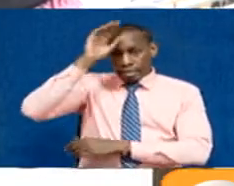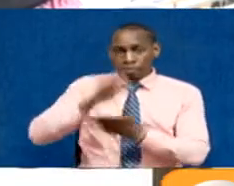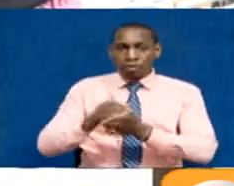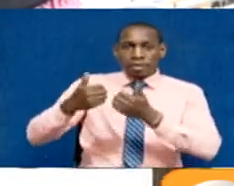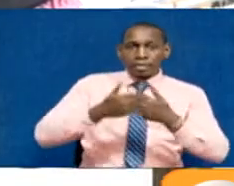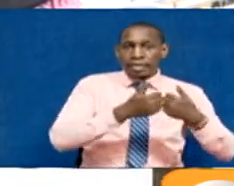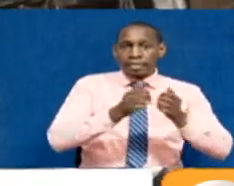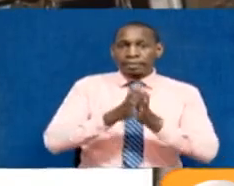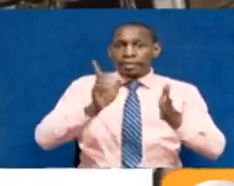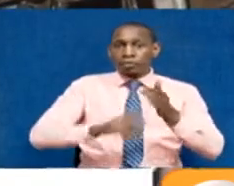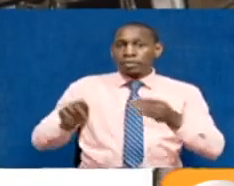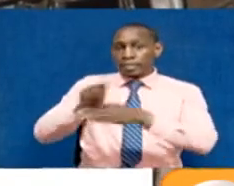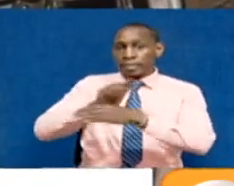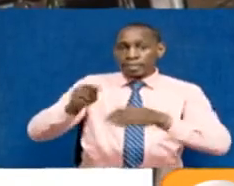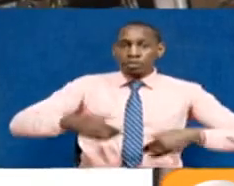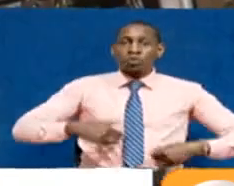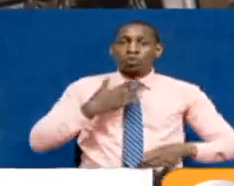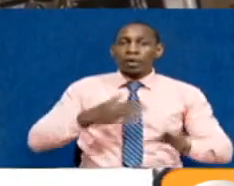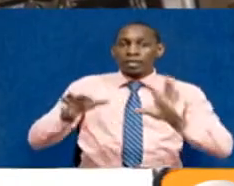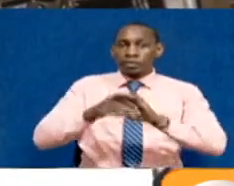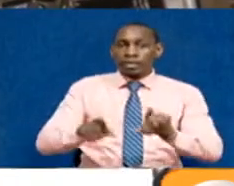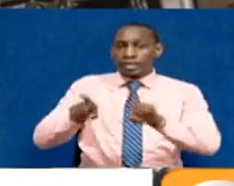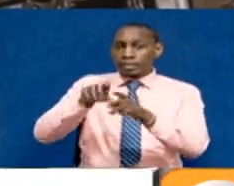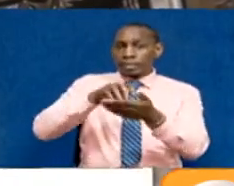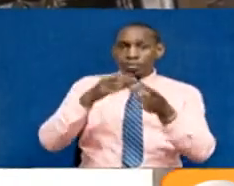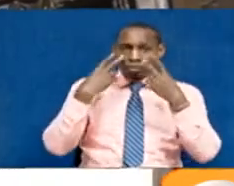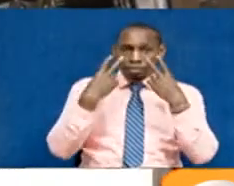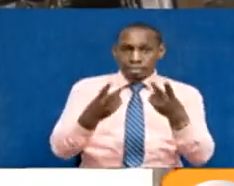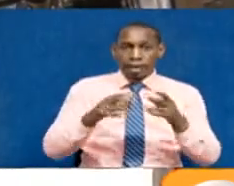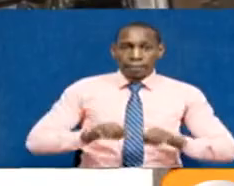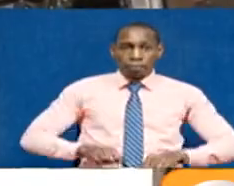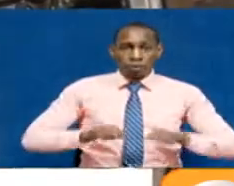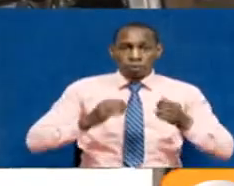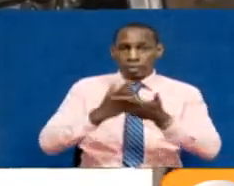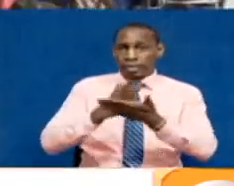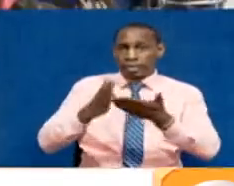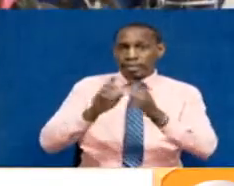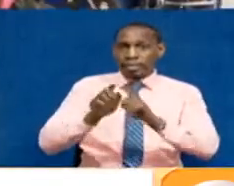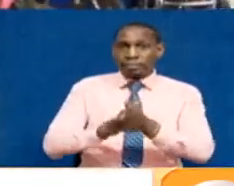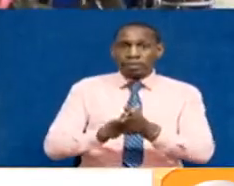ni mafunzo ya vijana wanaotamani kujiunga nao. Ni taswira ambayo inashuhudia wakuu katika muungano